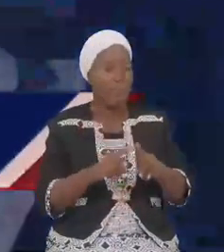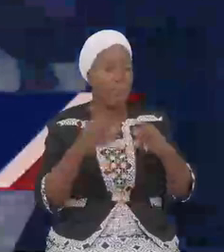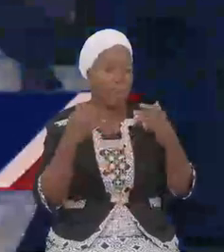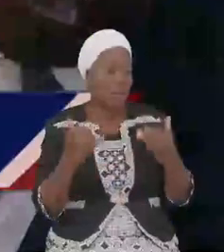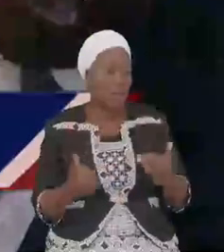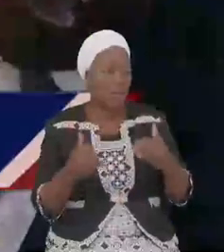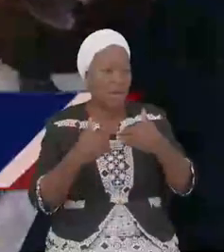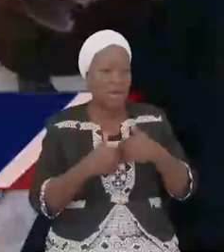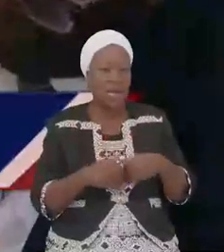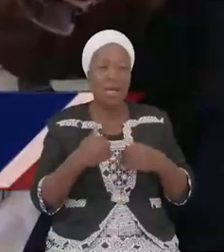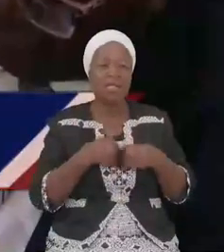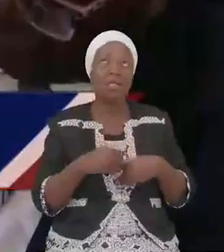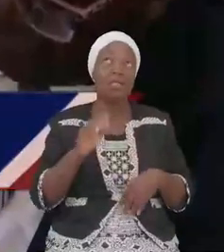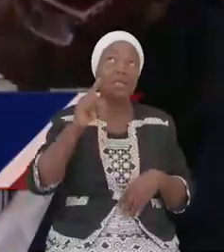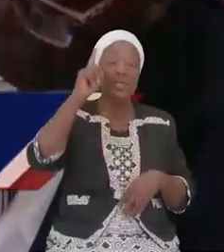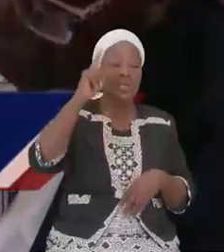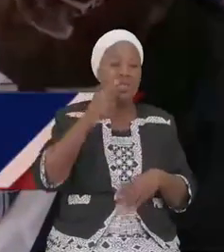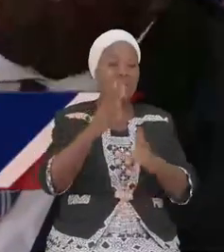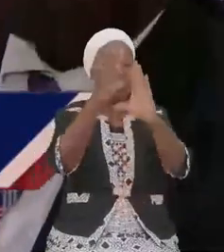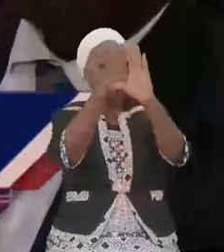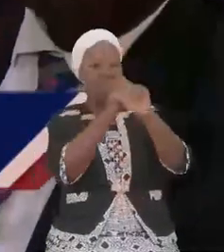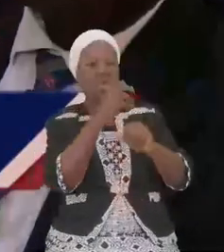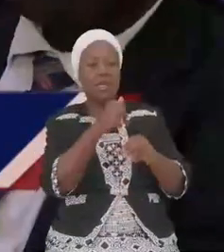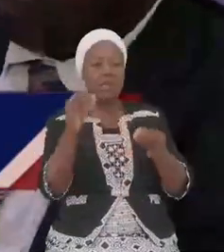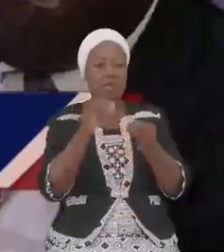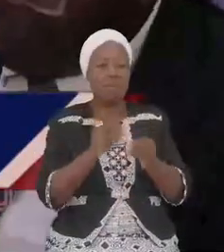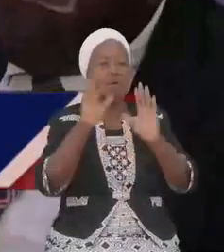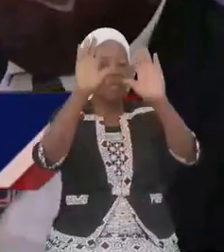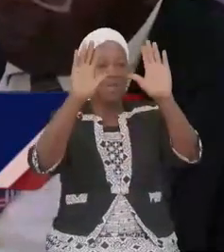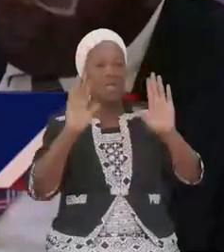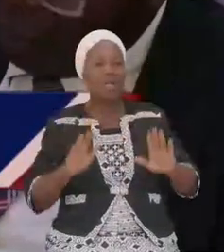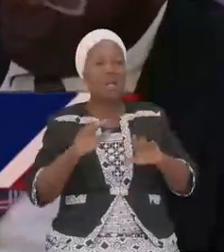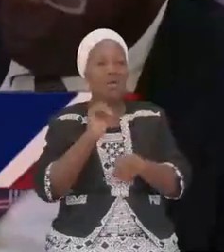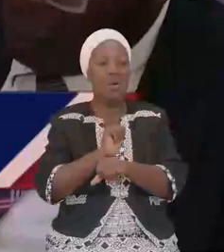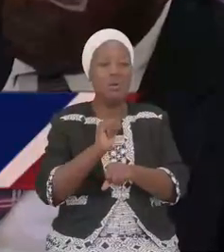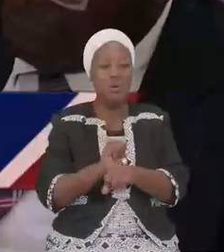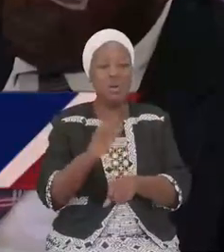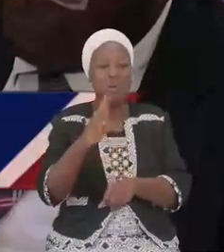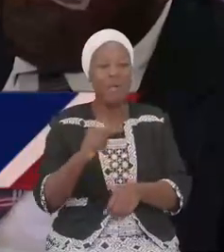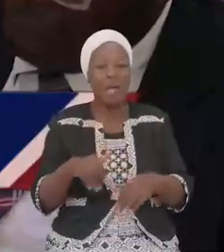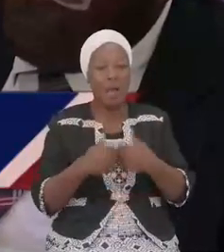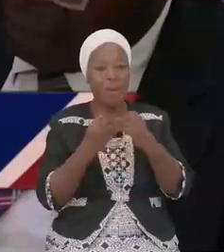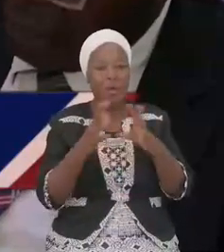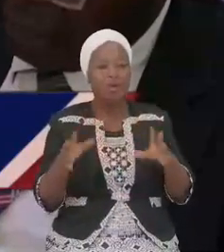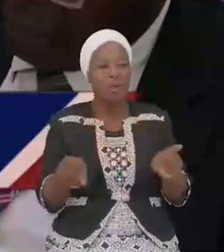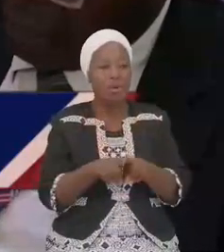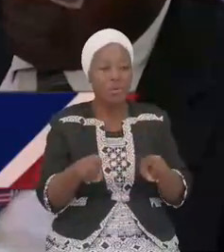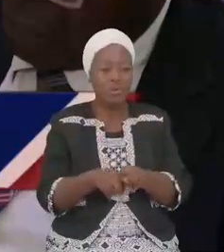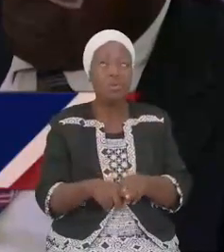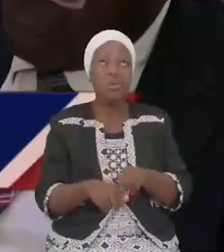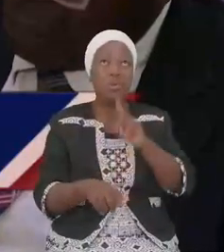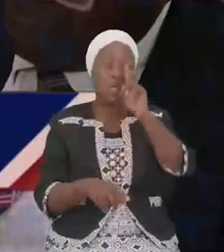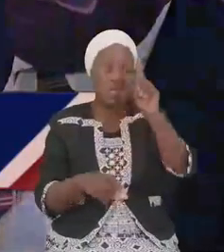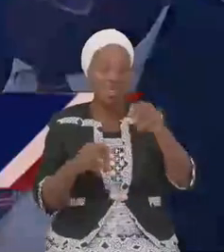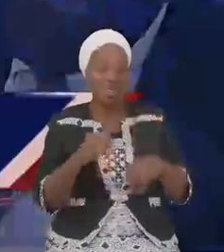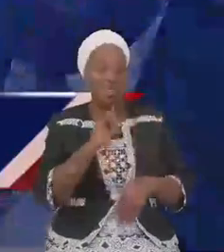Mais maintenant, il a obtenu un ministère d'autant supérieur qu'il est.